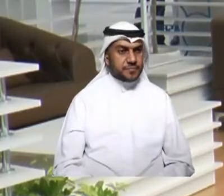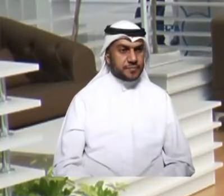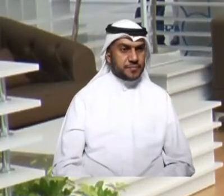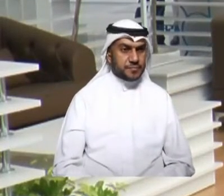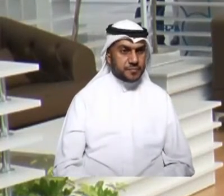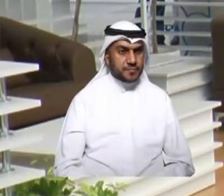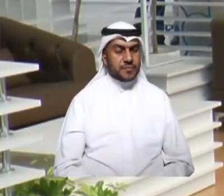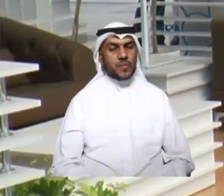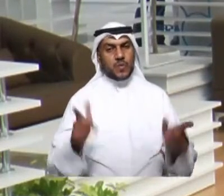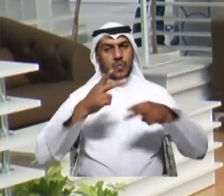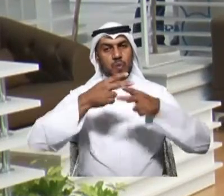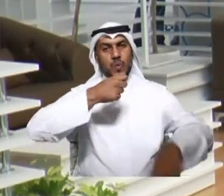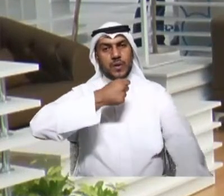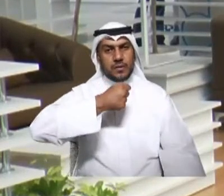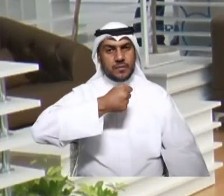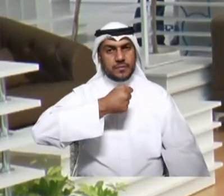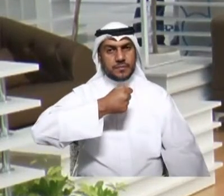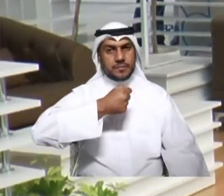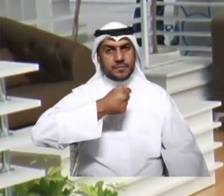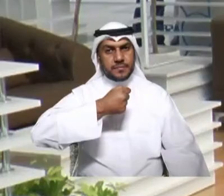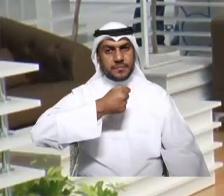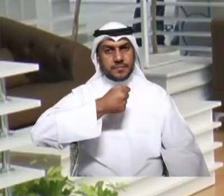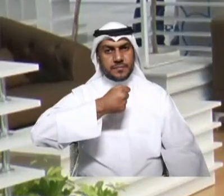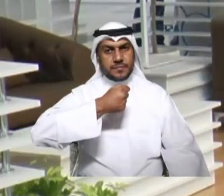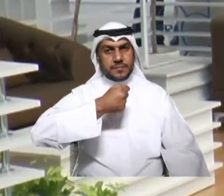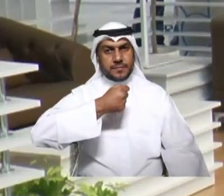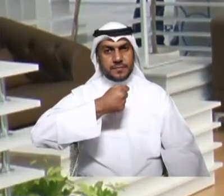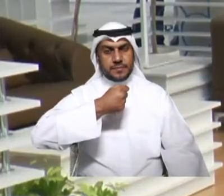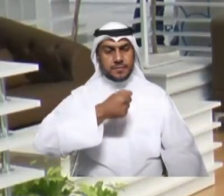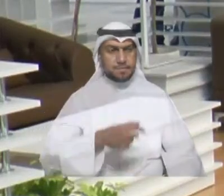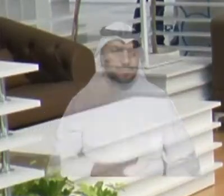ناجح المساوي، تلفزيون دولة الكويت، من مدينة الثقافة تونس.